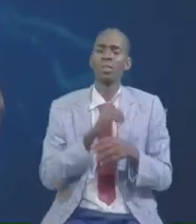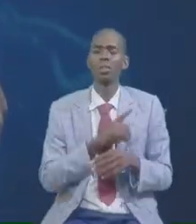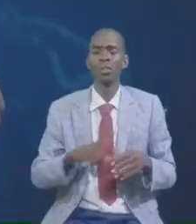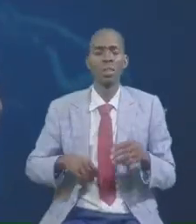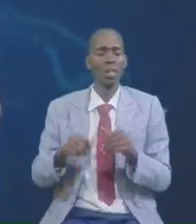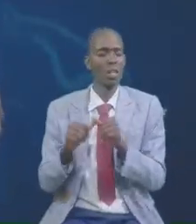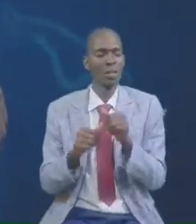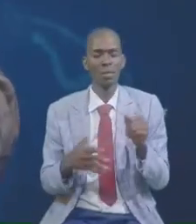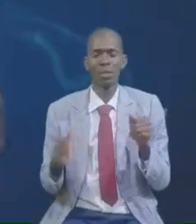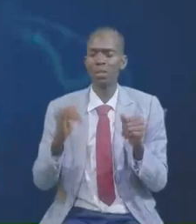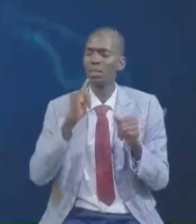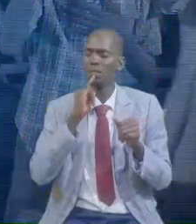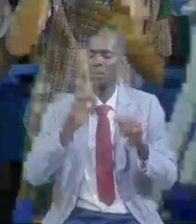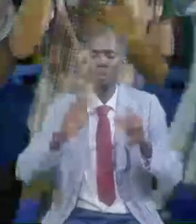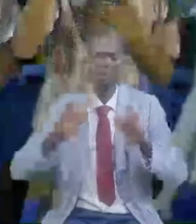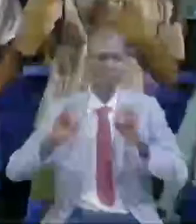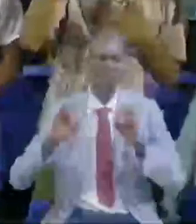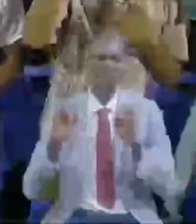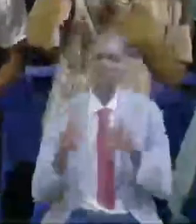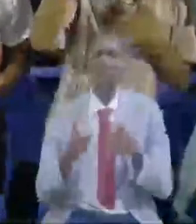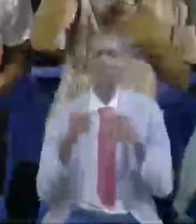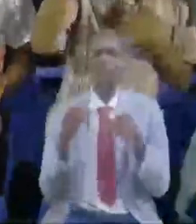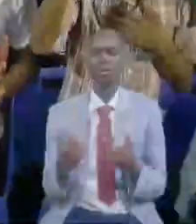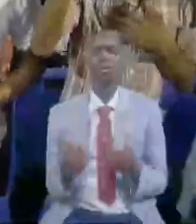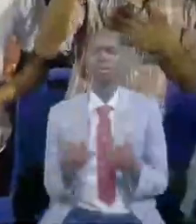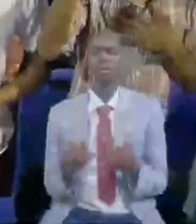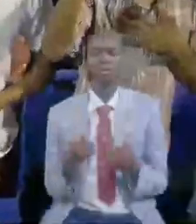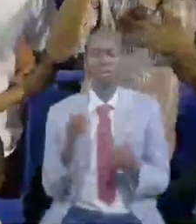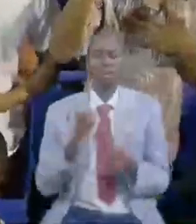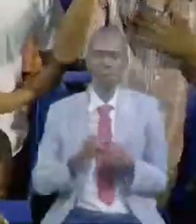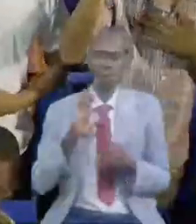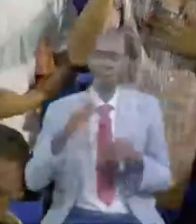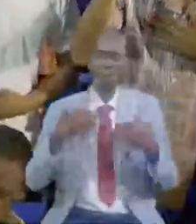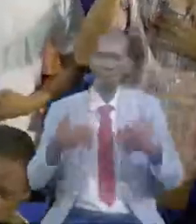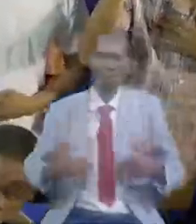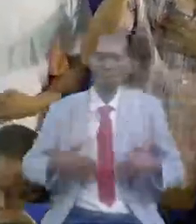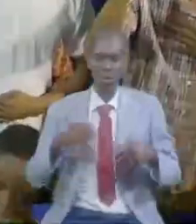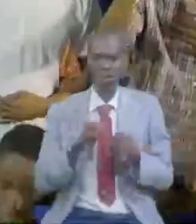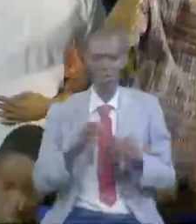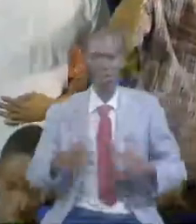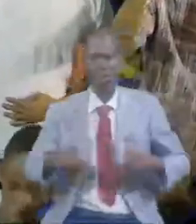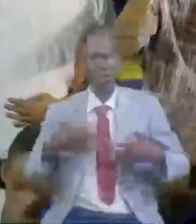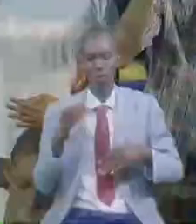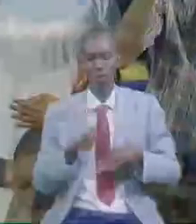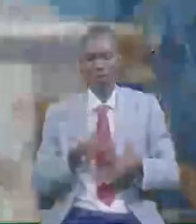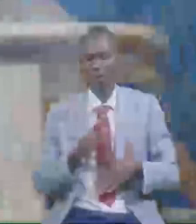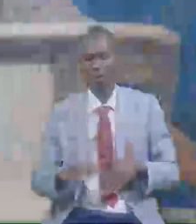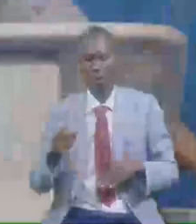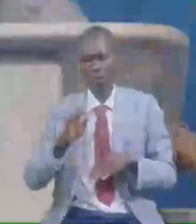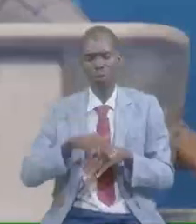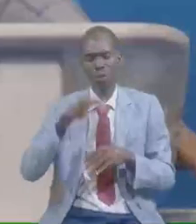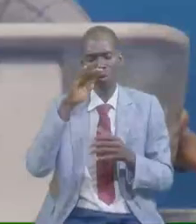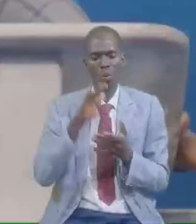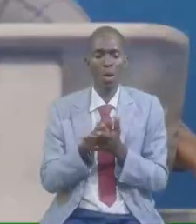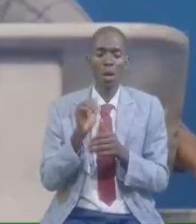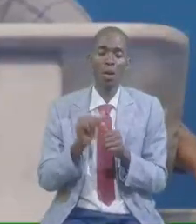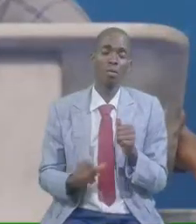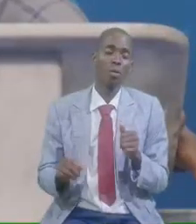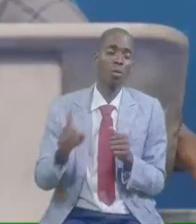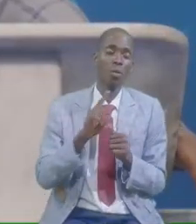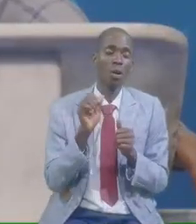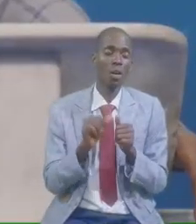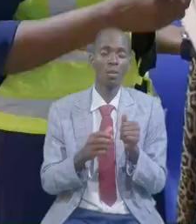Tout est réglé. Dans ton corps, dans ta vie, dans la vie des enfants, de ton épouse,